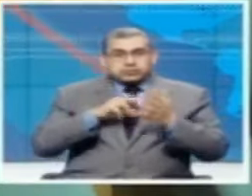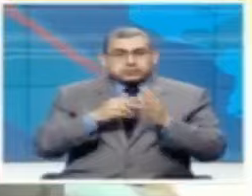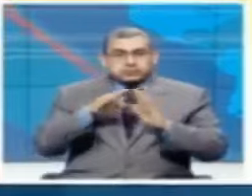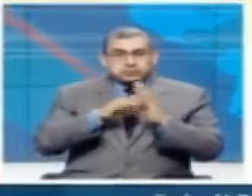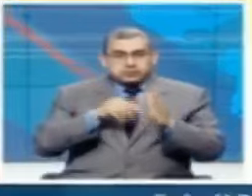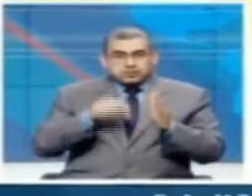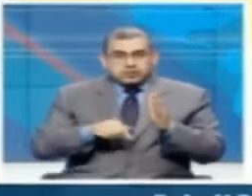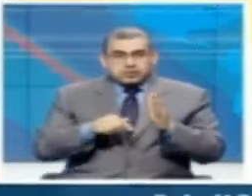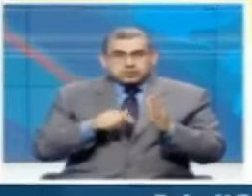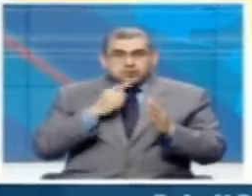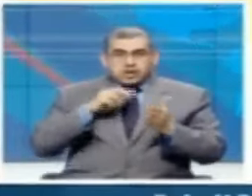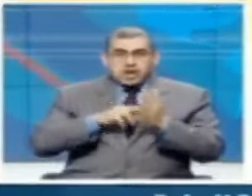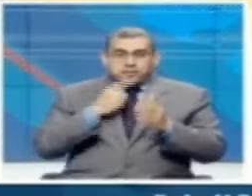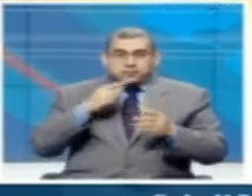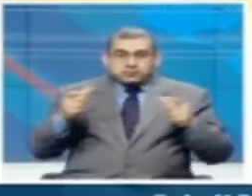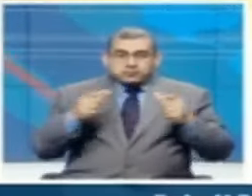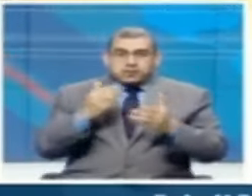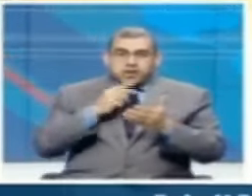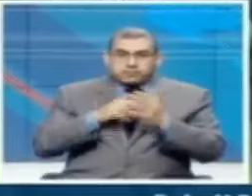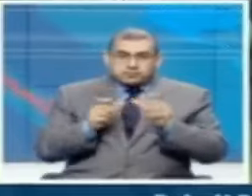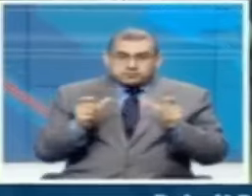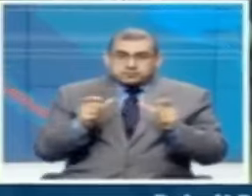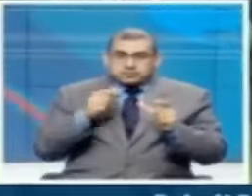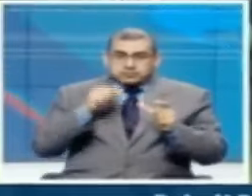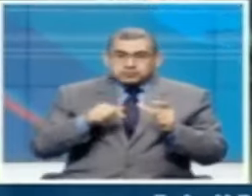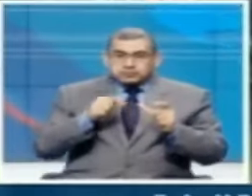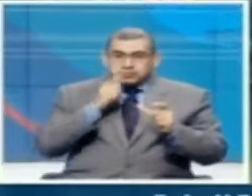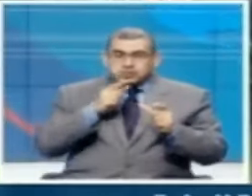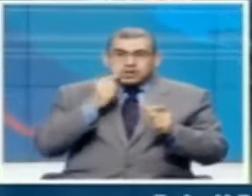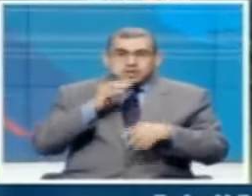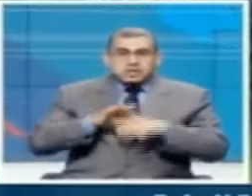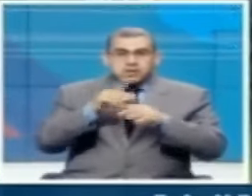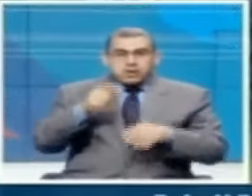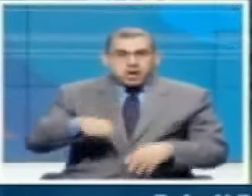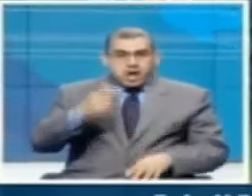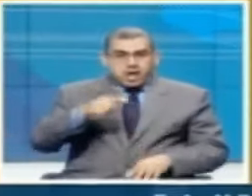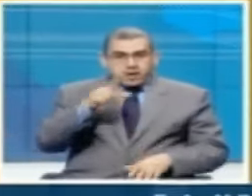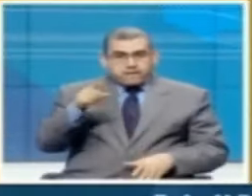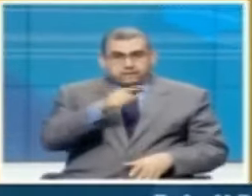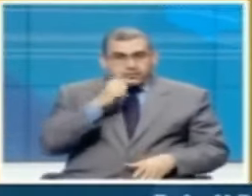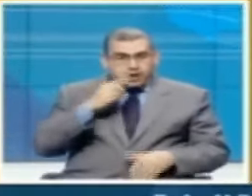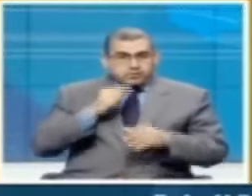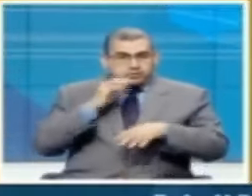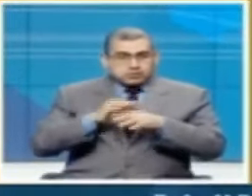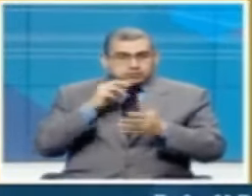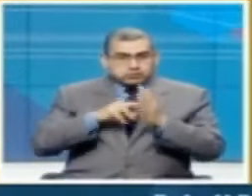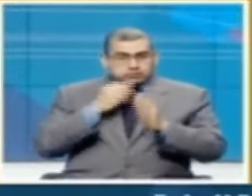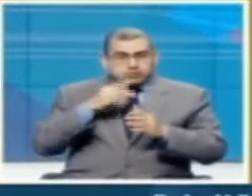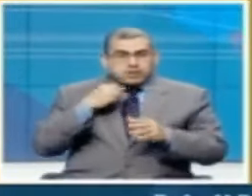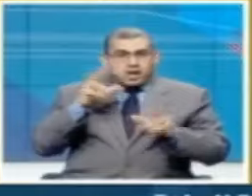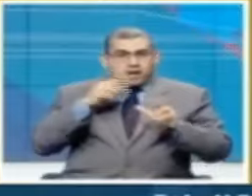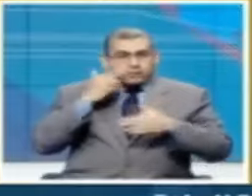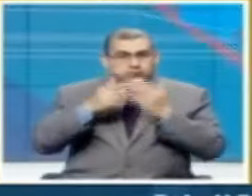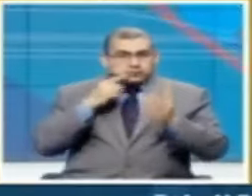الاصل وبين مصلحه الحفاظ على النفس فاي انسان له قيمه ع حثن الشرع على اعلانها